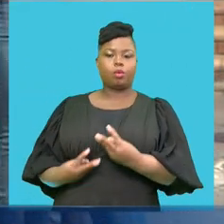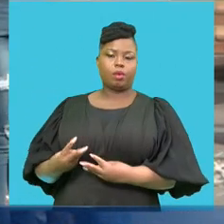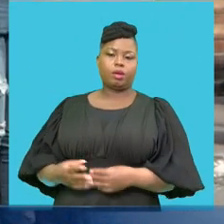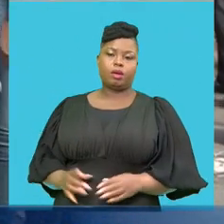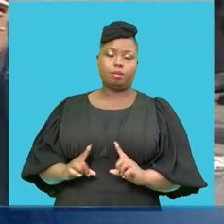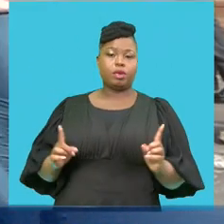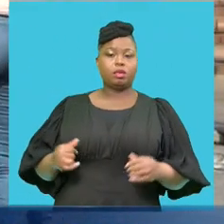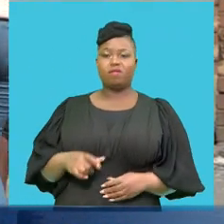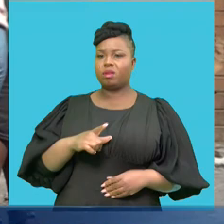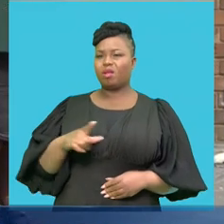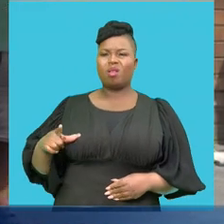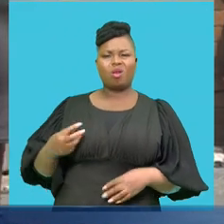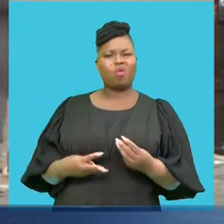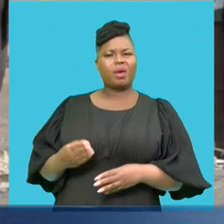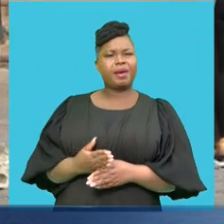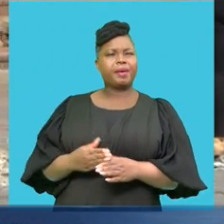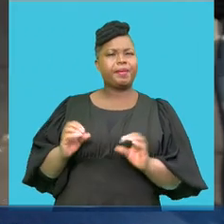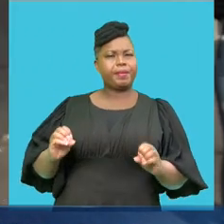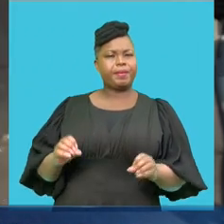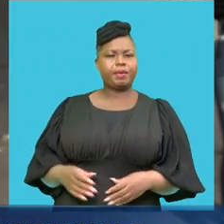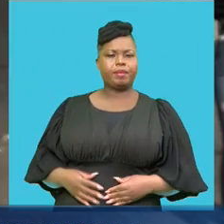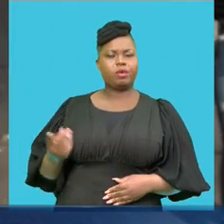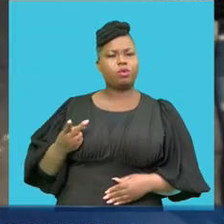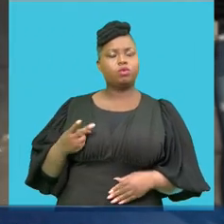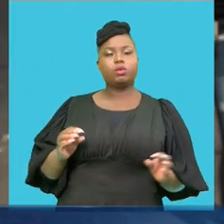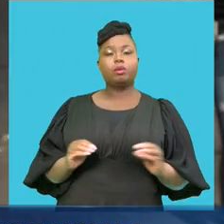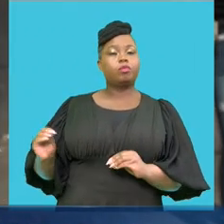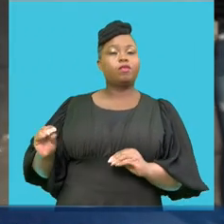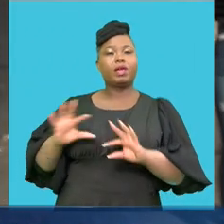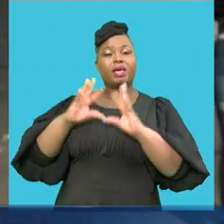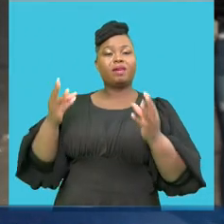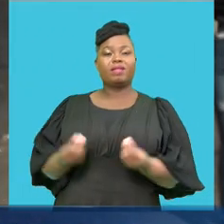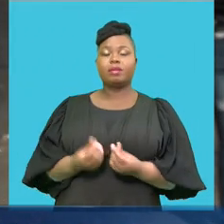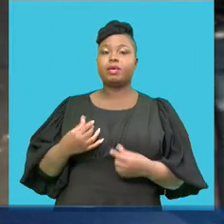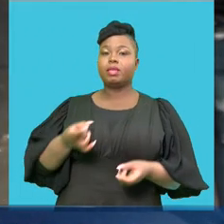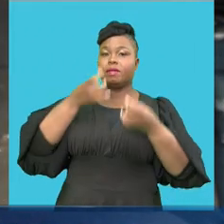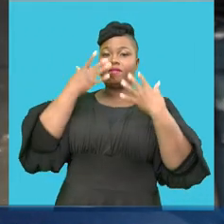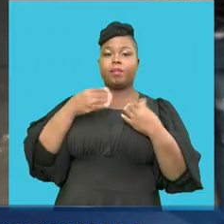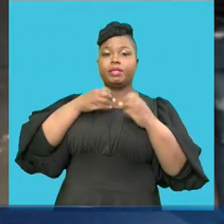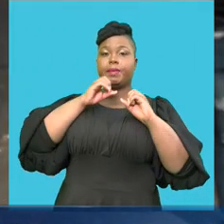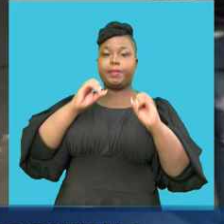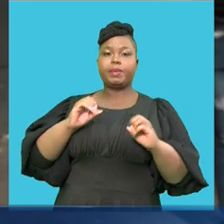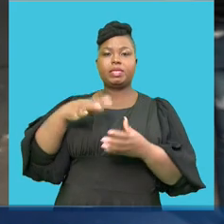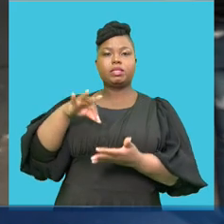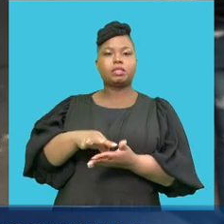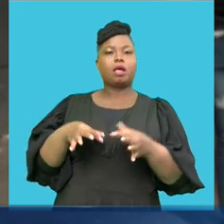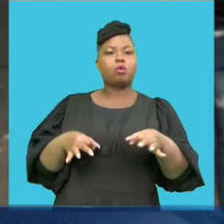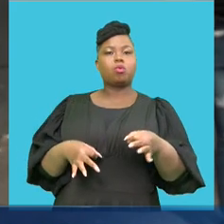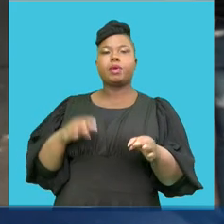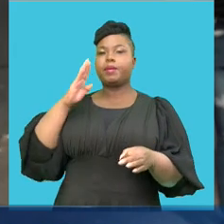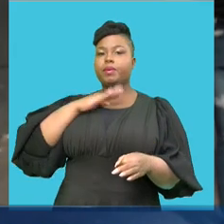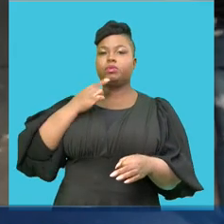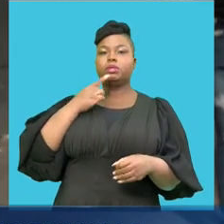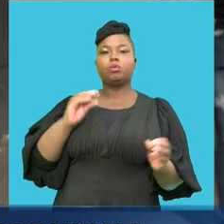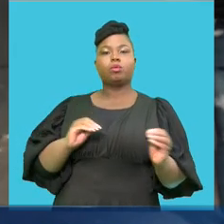kodwa sesihlala isikhathi eside singabuyela emsebenzini and bakwazile ukuthutha izinto siyiphakathi bangasitshela lutho bangasisayinisa document eshoyo ukuthi